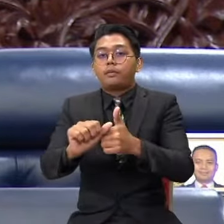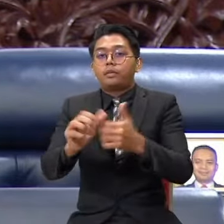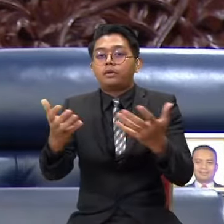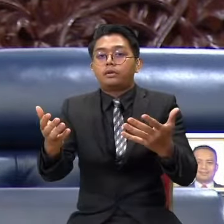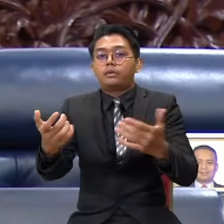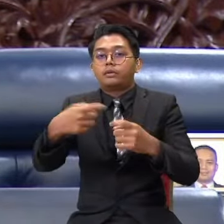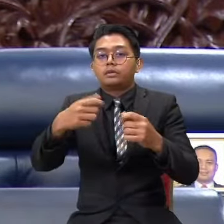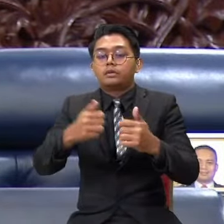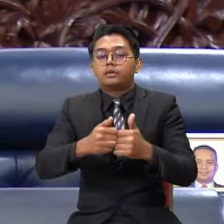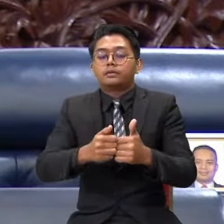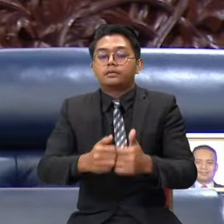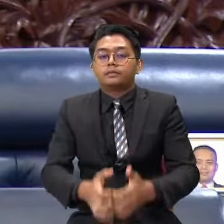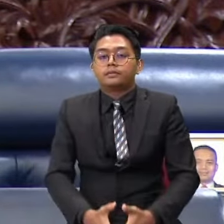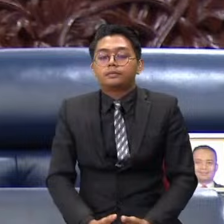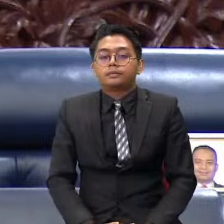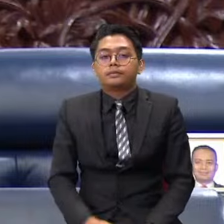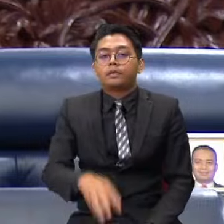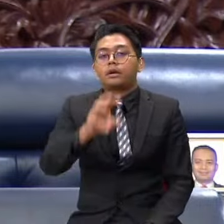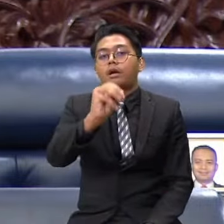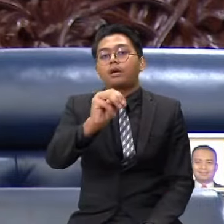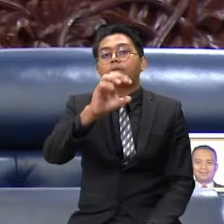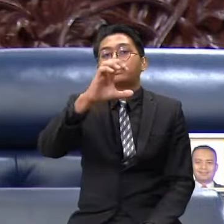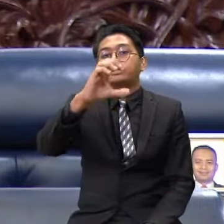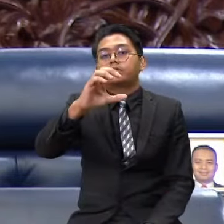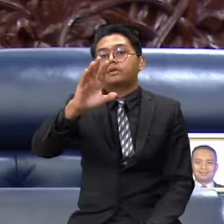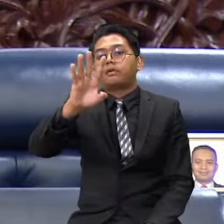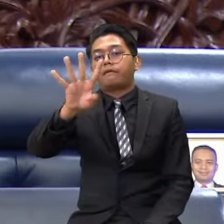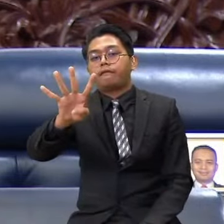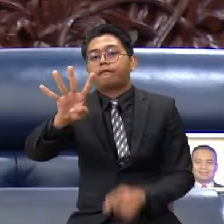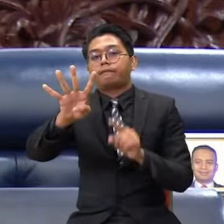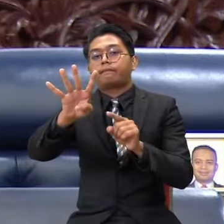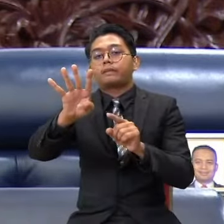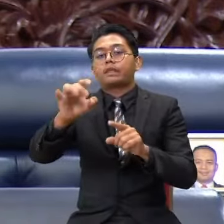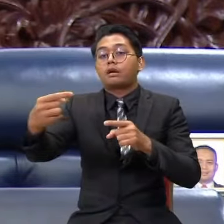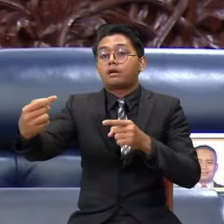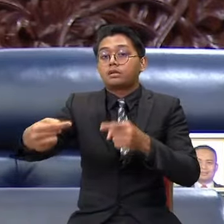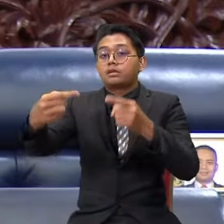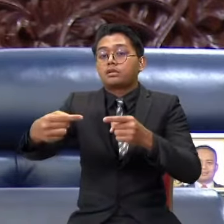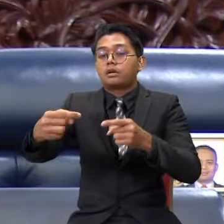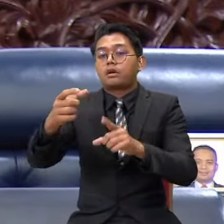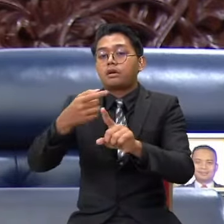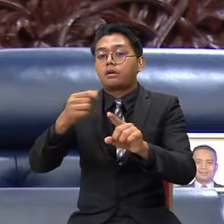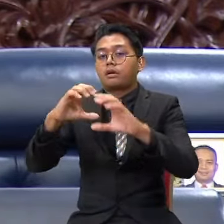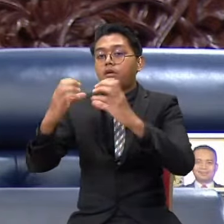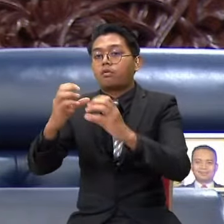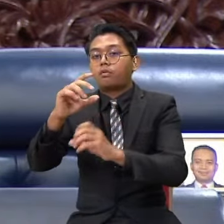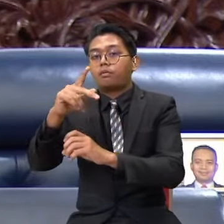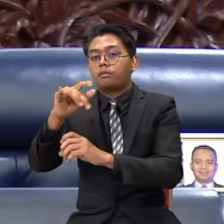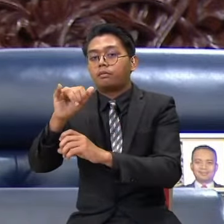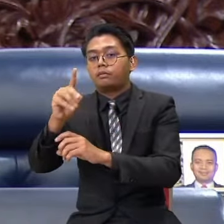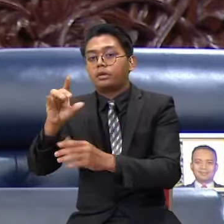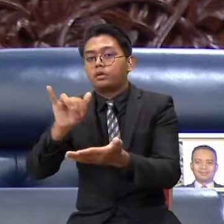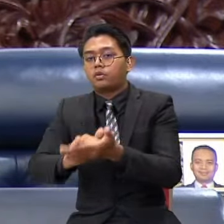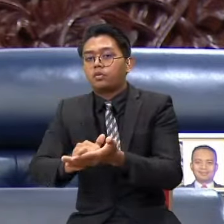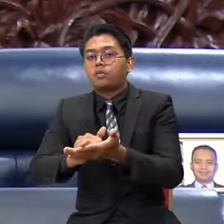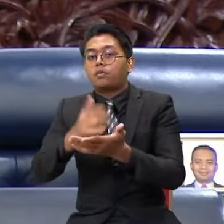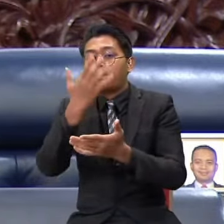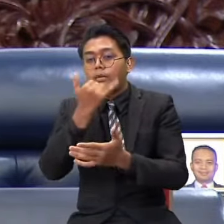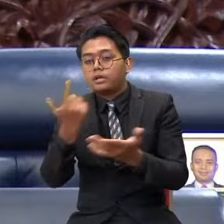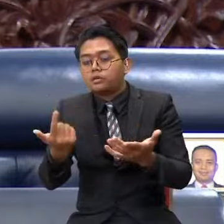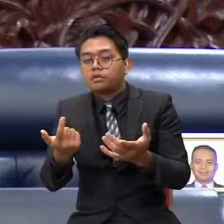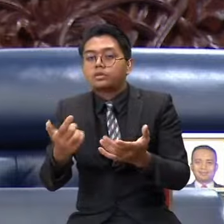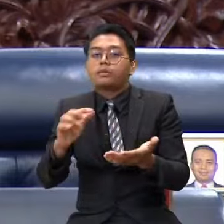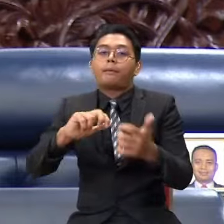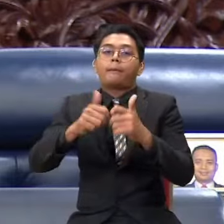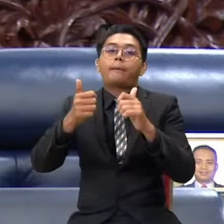coordination and command center nc4 serangan rukit terhadap Malaysia adalah disebabkan oleh konflik timur tengah